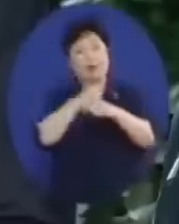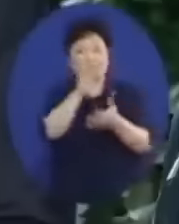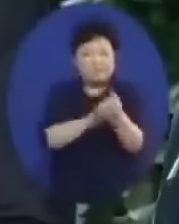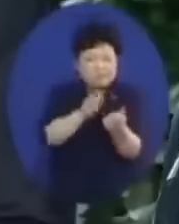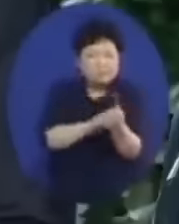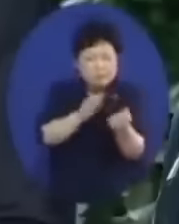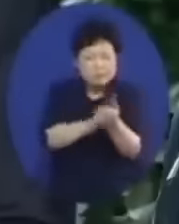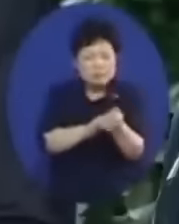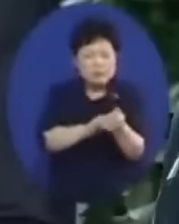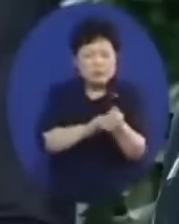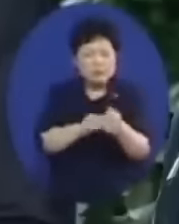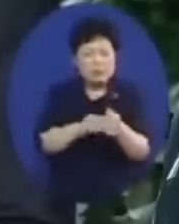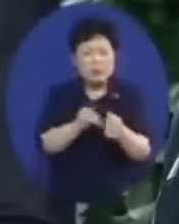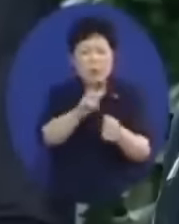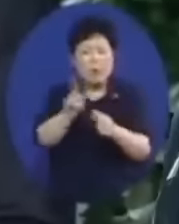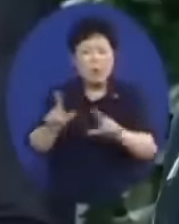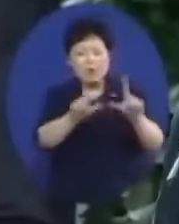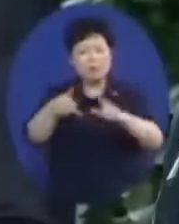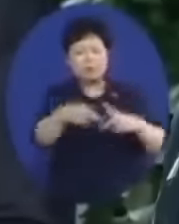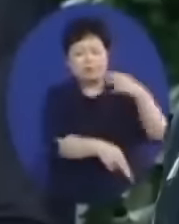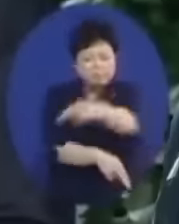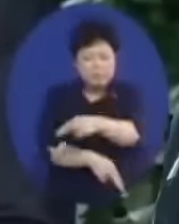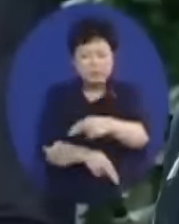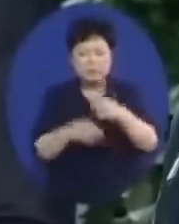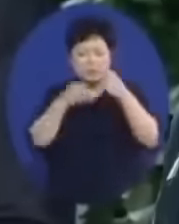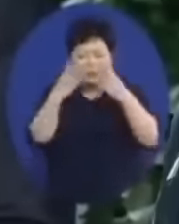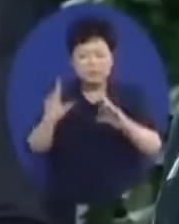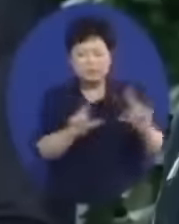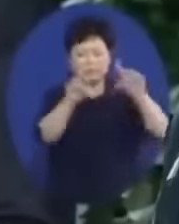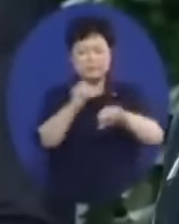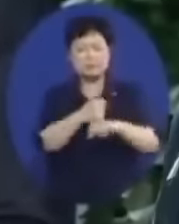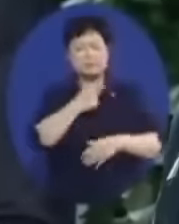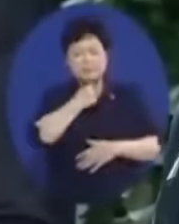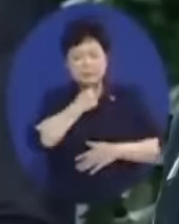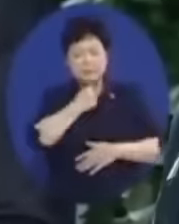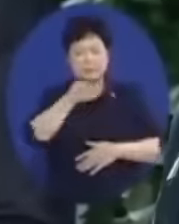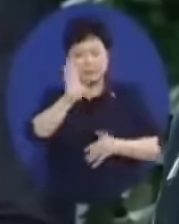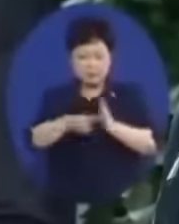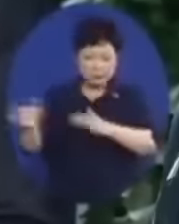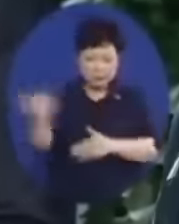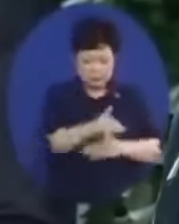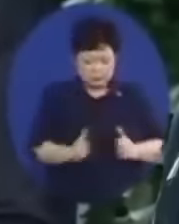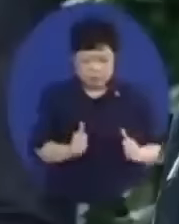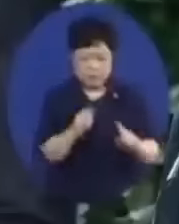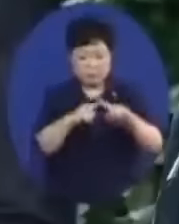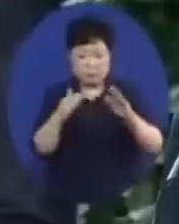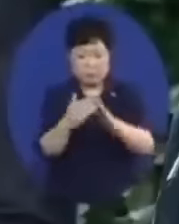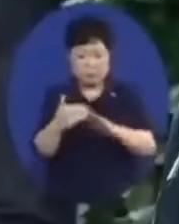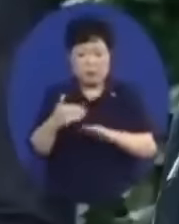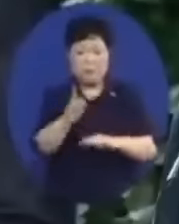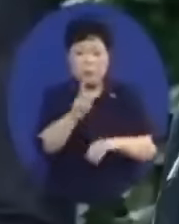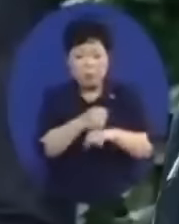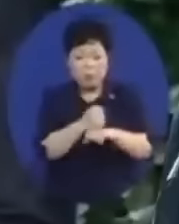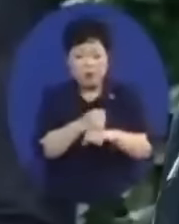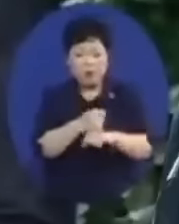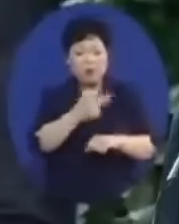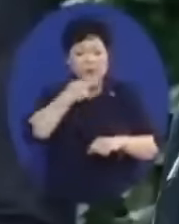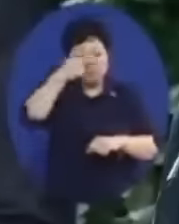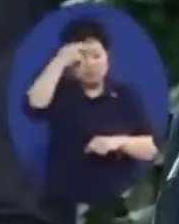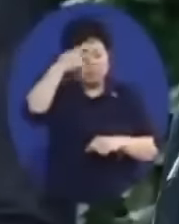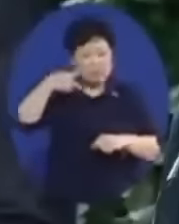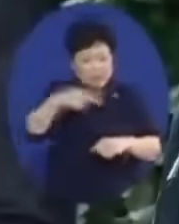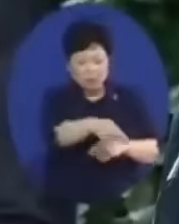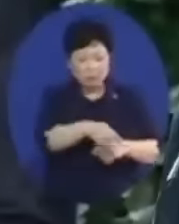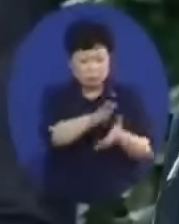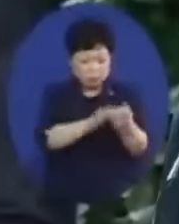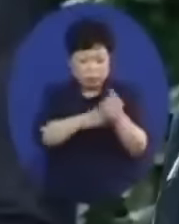도박꾼 생활을 회개하고 새로운 삶을 살겠다고 말해서 그때부터 열심히 교회에 나와서 술과 도박도 끊고 교회에 나오기